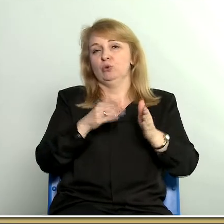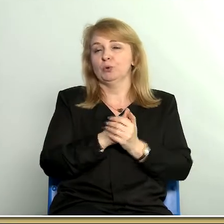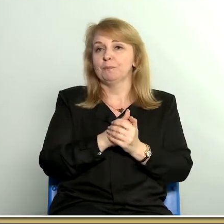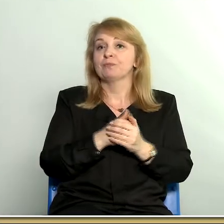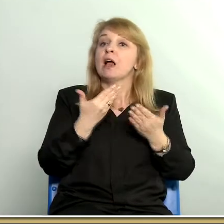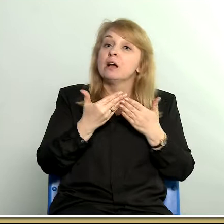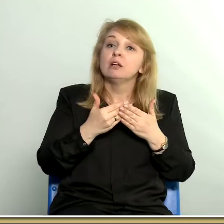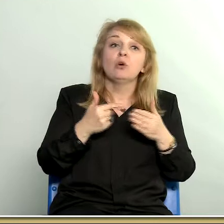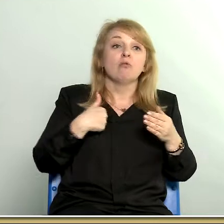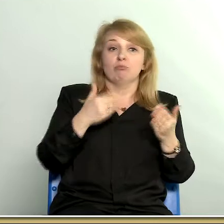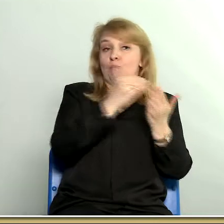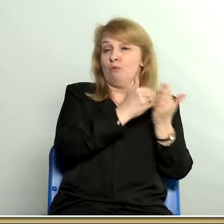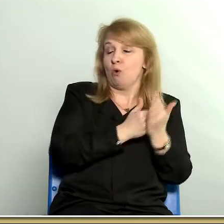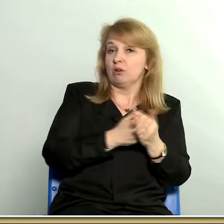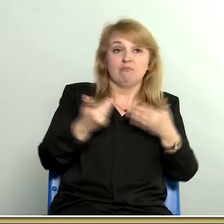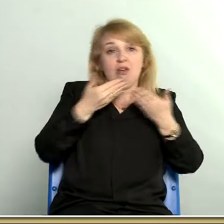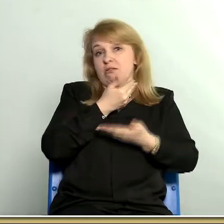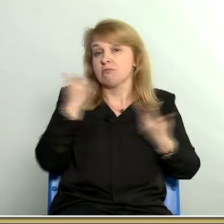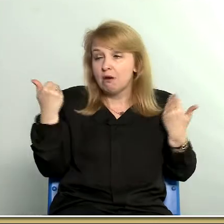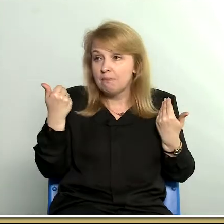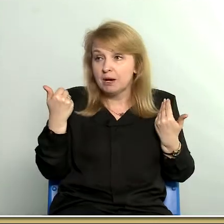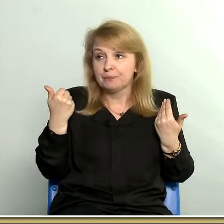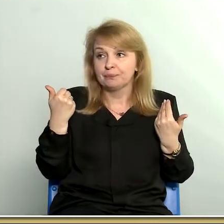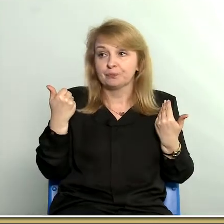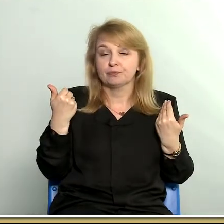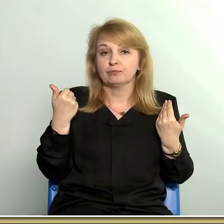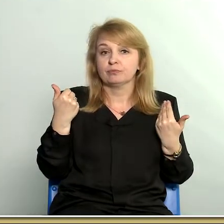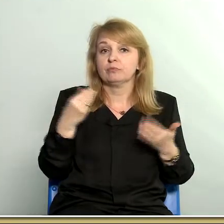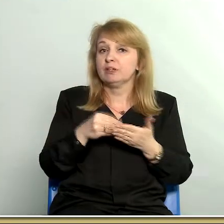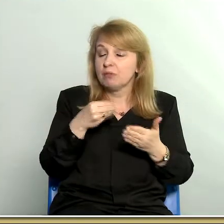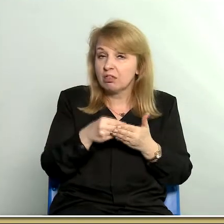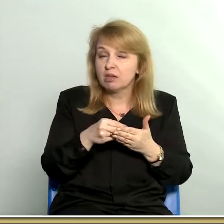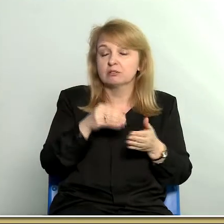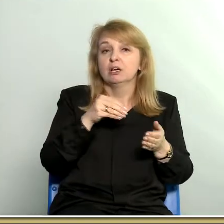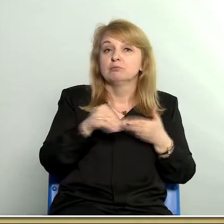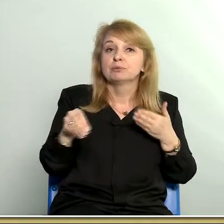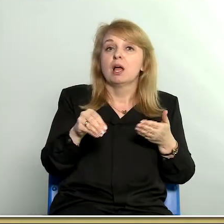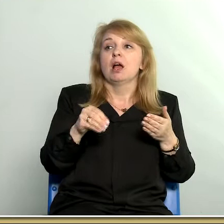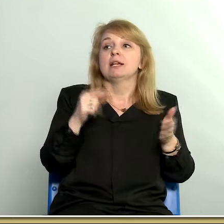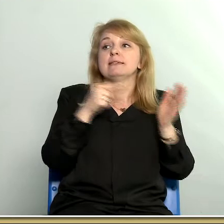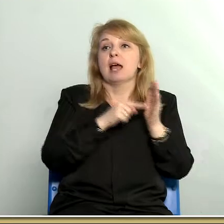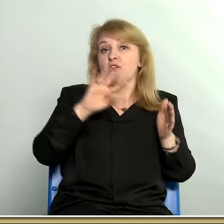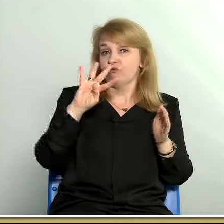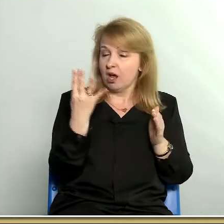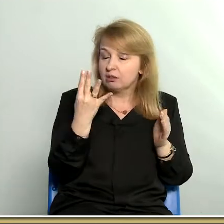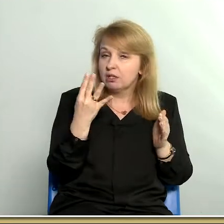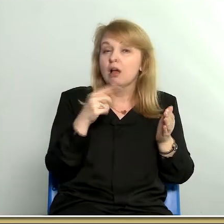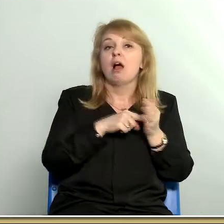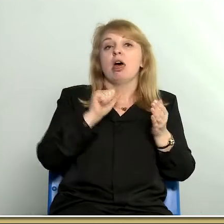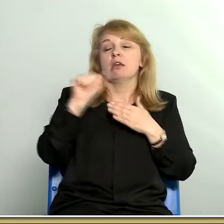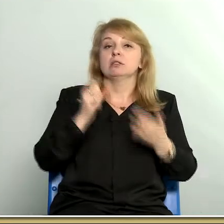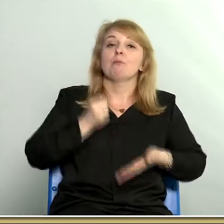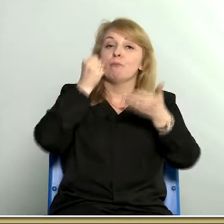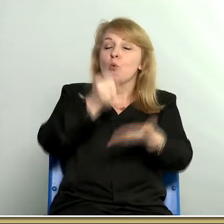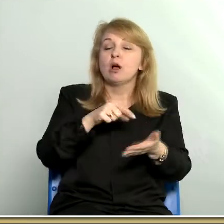znajdziemy w naszym programie, na przykład w celu tematycznym czwartym, inwestycji